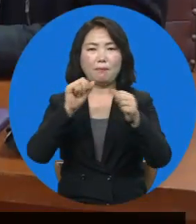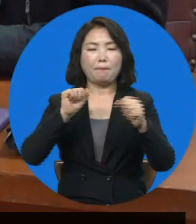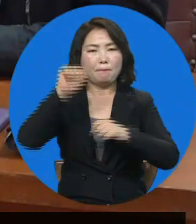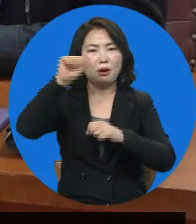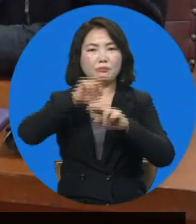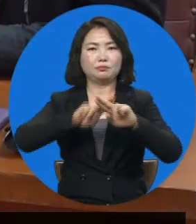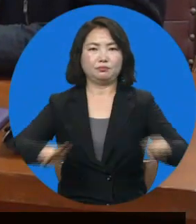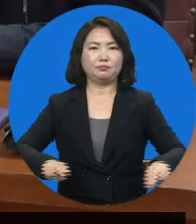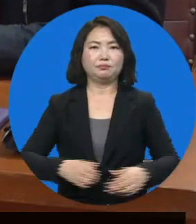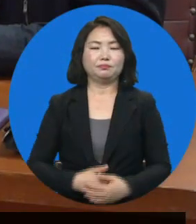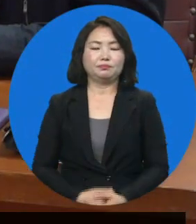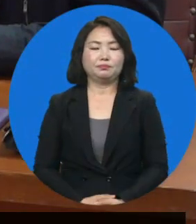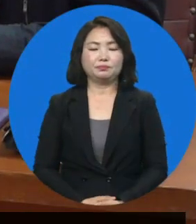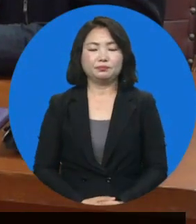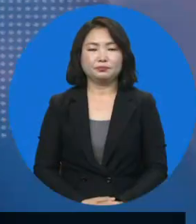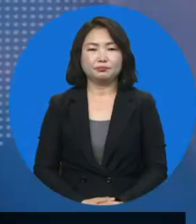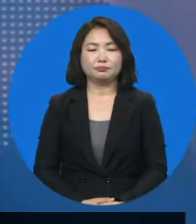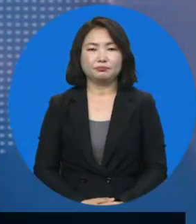되었습니다